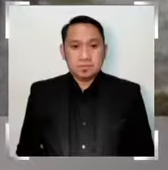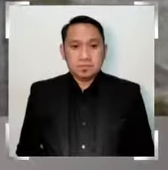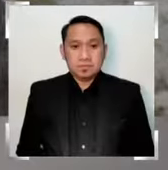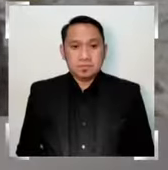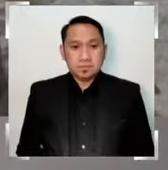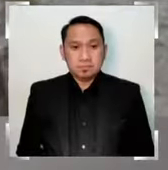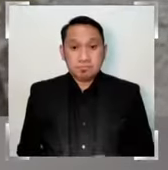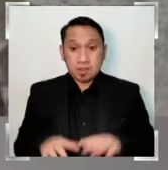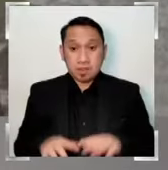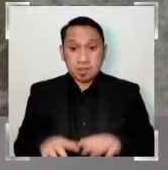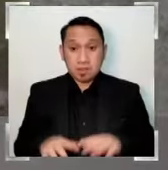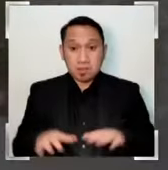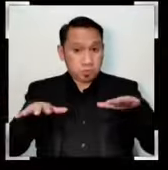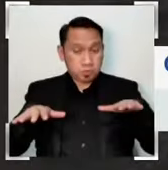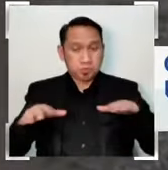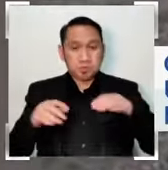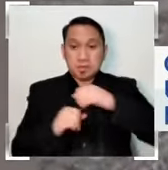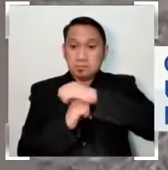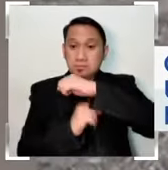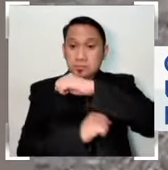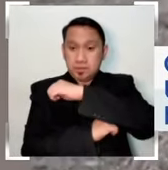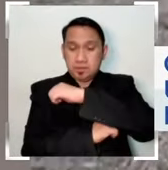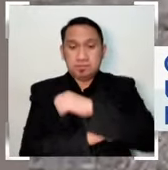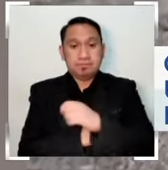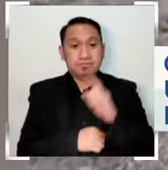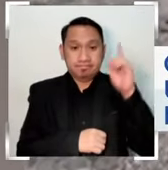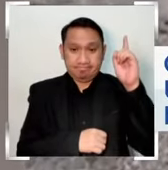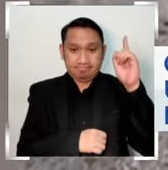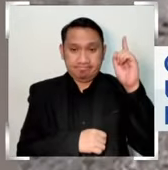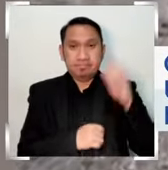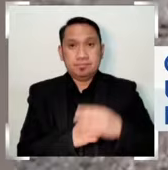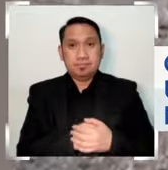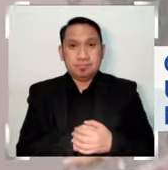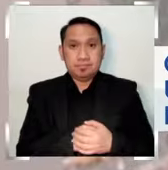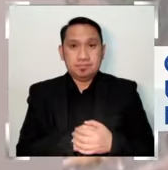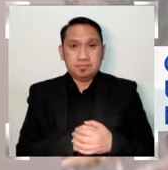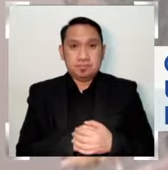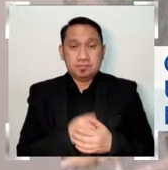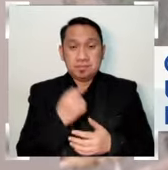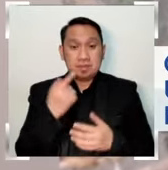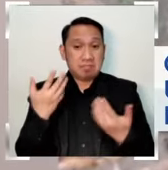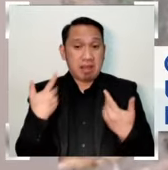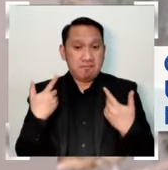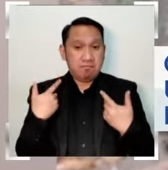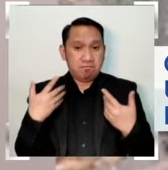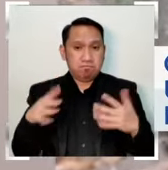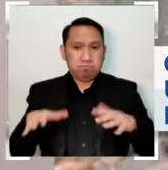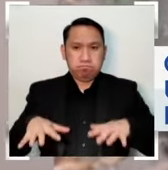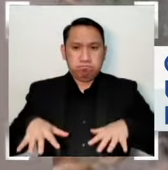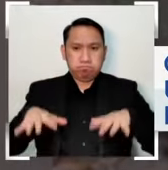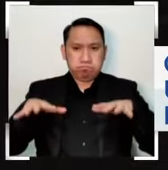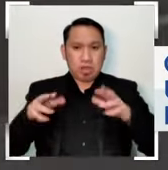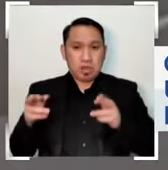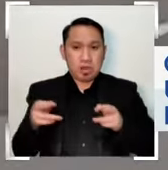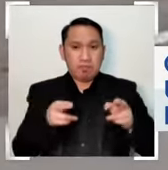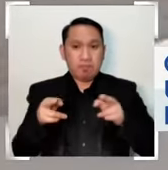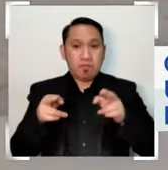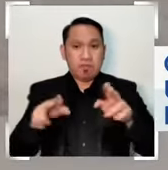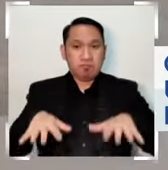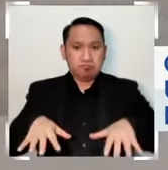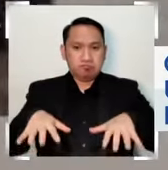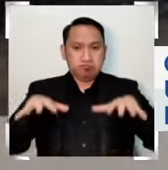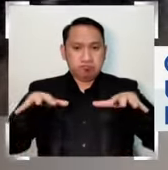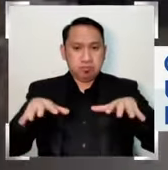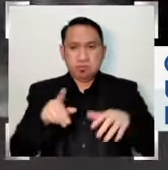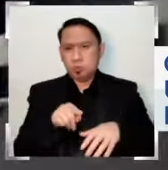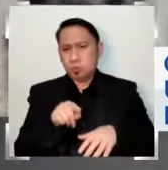Binaha ang overflow bridge sa Nino Aquino Avenue, Kidapawan City matapos umapaw ang Nuwangan River. Ang pagtaas ng tubig ay dulot ng